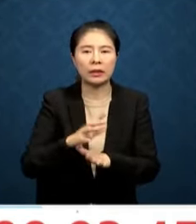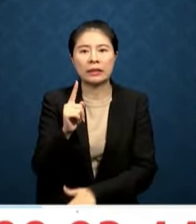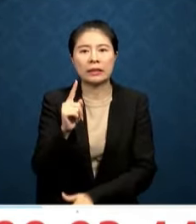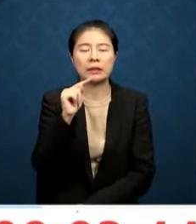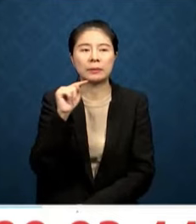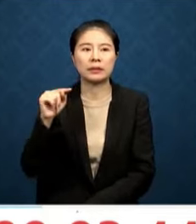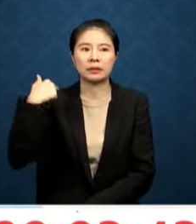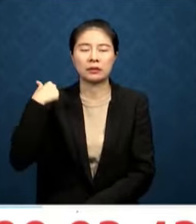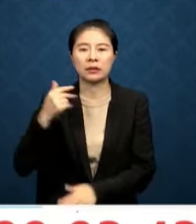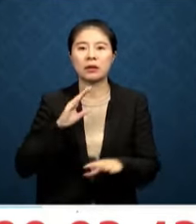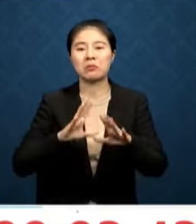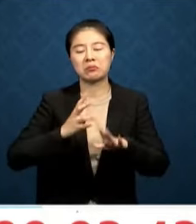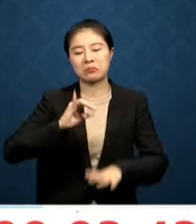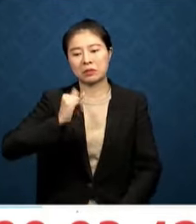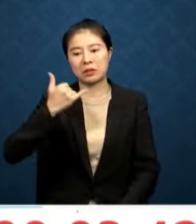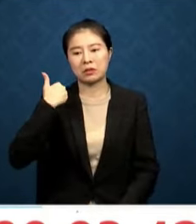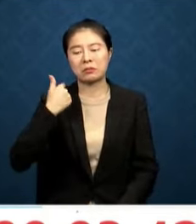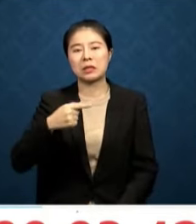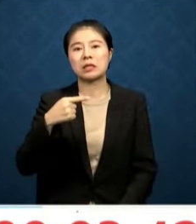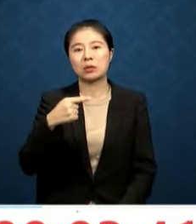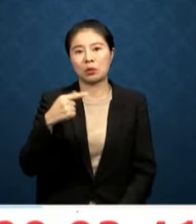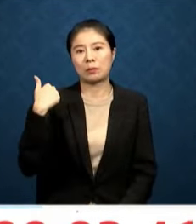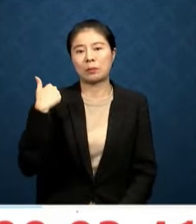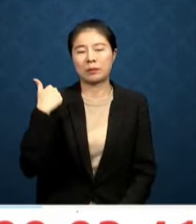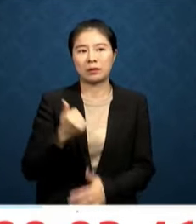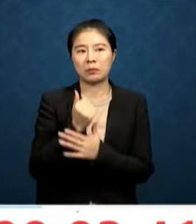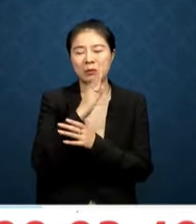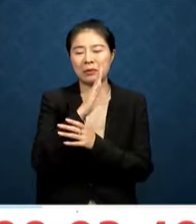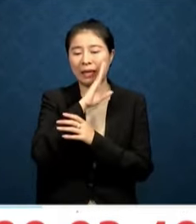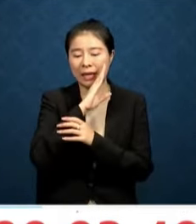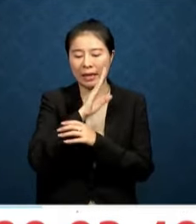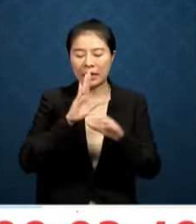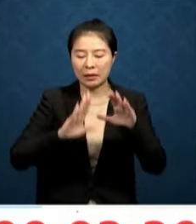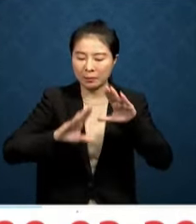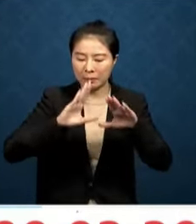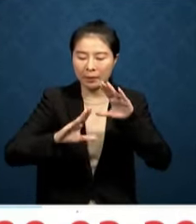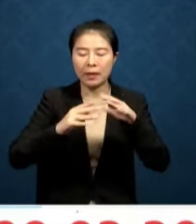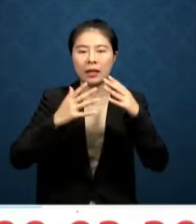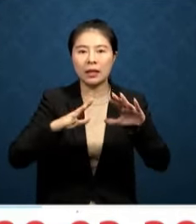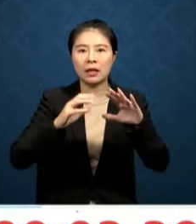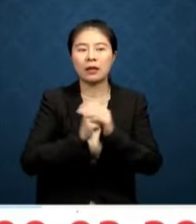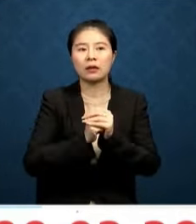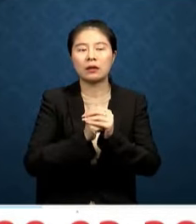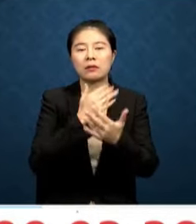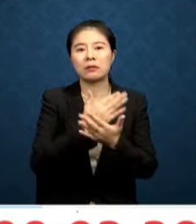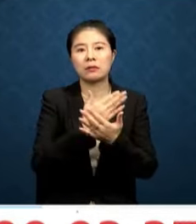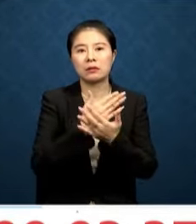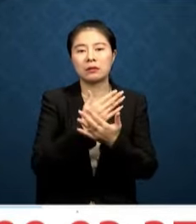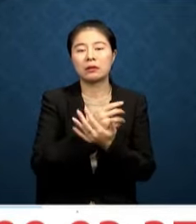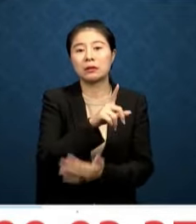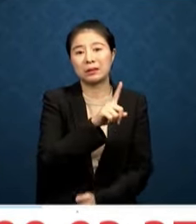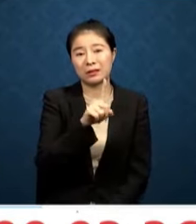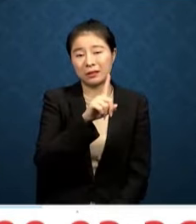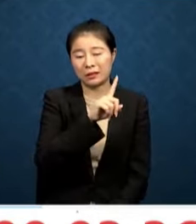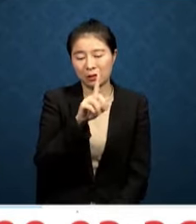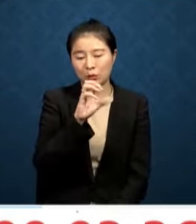1% หรืออาจจะมีบางช่วงติดลบเสียด้วยซ้ำซึ่งโอเคเมื่อเฉลี่ยแล้วเนี่ยจาก108บาทใน12